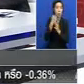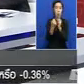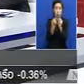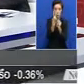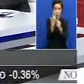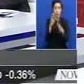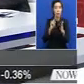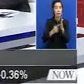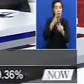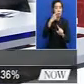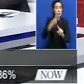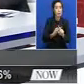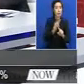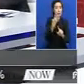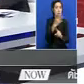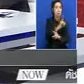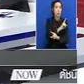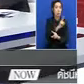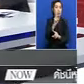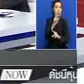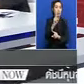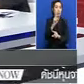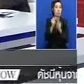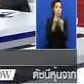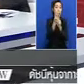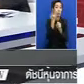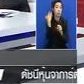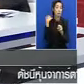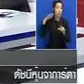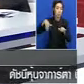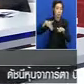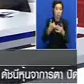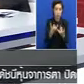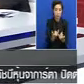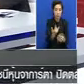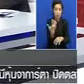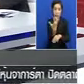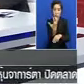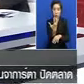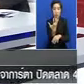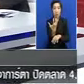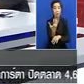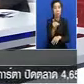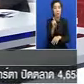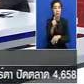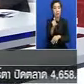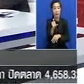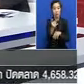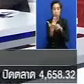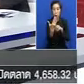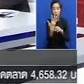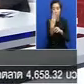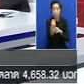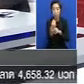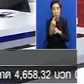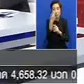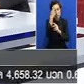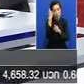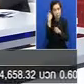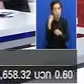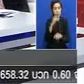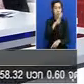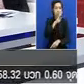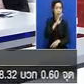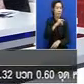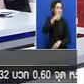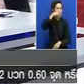1เมษายนเมื่อ2ปีก่อนมาถึงวันนี้บางช่อง2ช่องจอดำอยู่นะครับกับกรณีของไทยทีวี